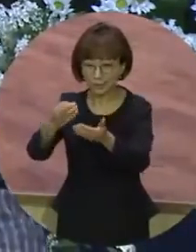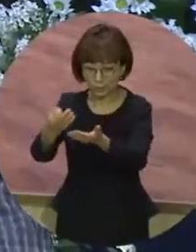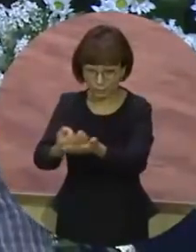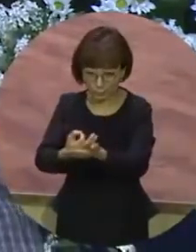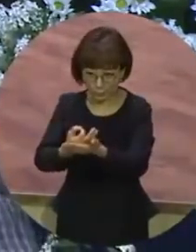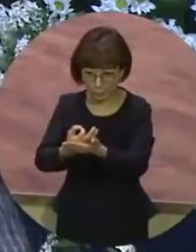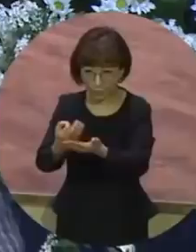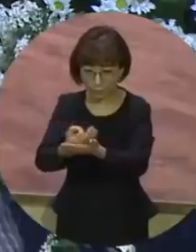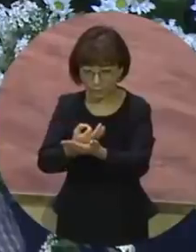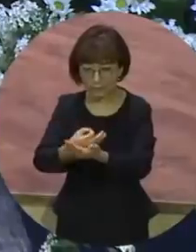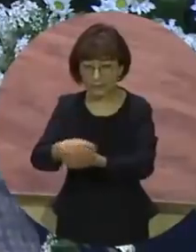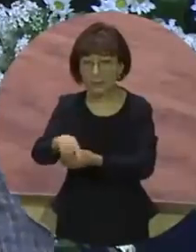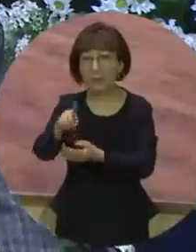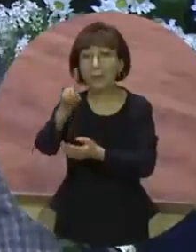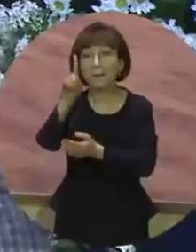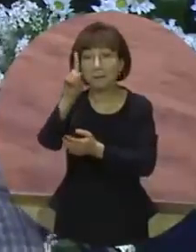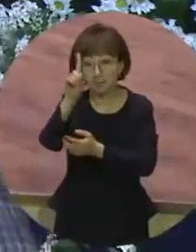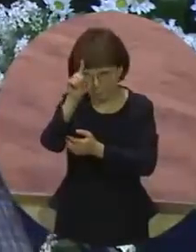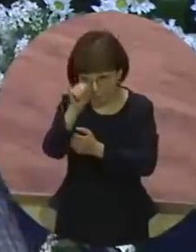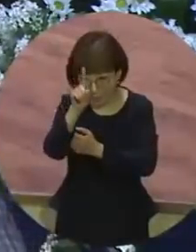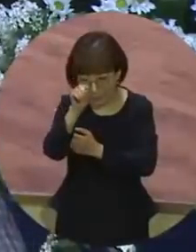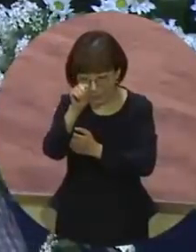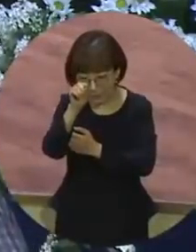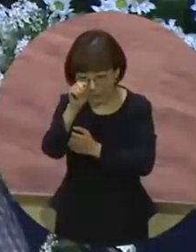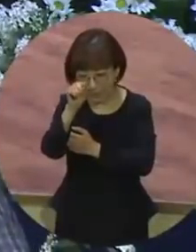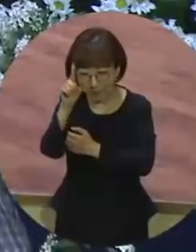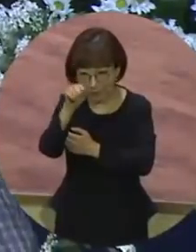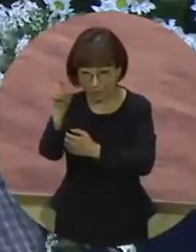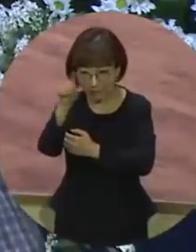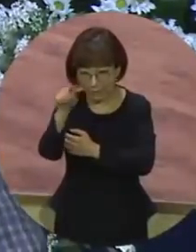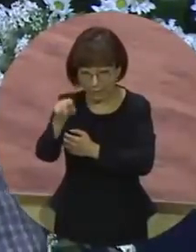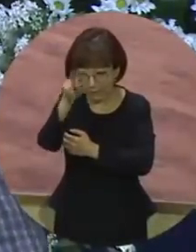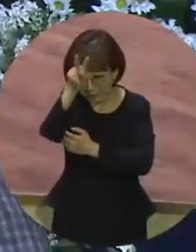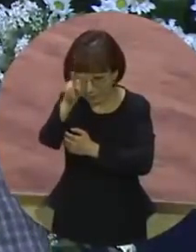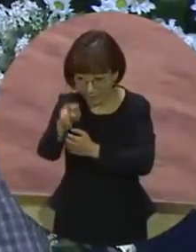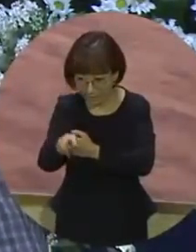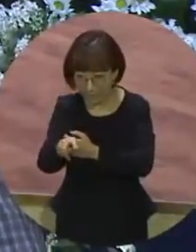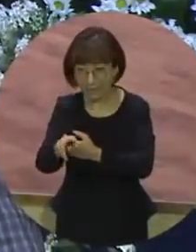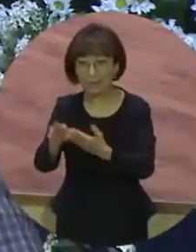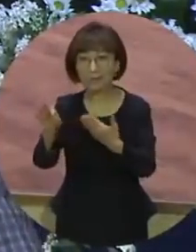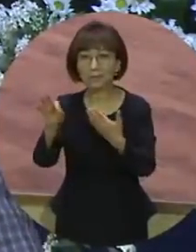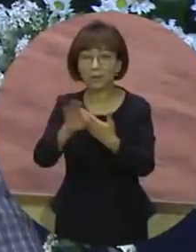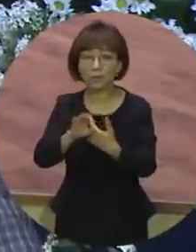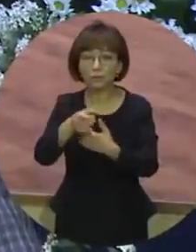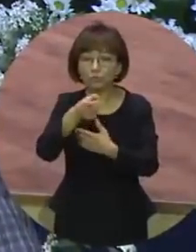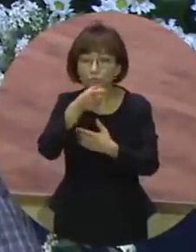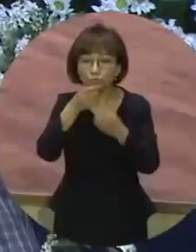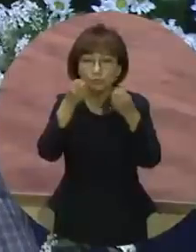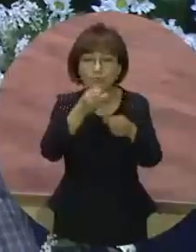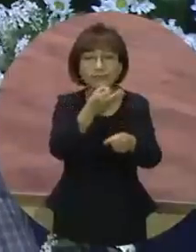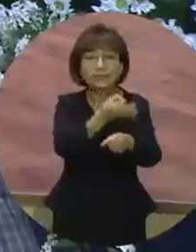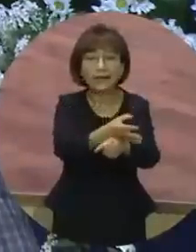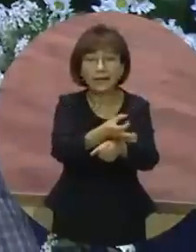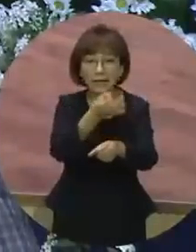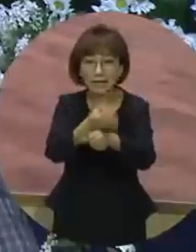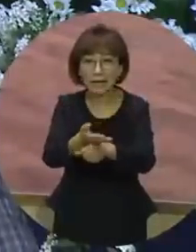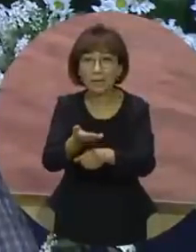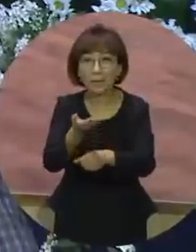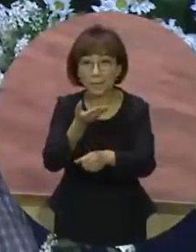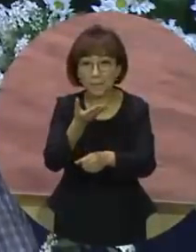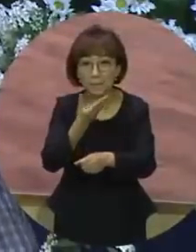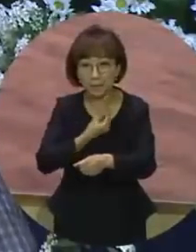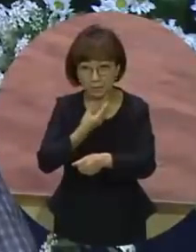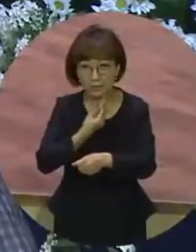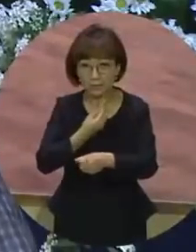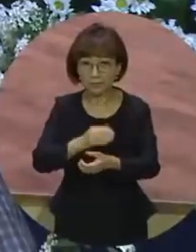달러에 접근하게 되면 사람들이 물을 사서 먹는데요. 1만 달러 이하는 물 사는 법 없어요. 다 그냥 다 먹어요. 1만 달러가